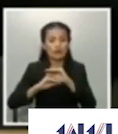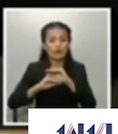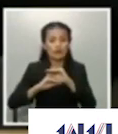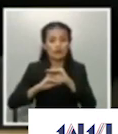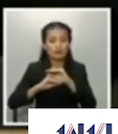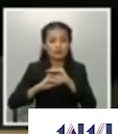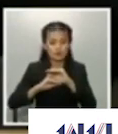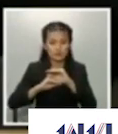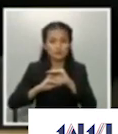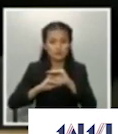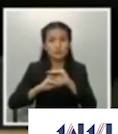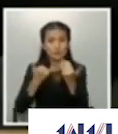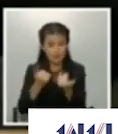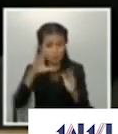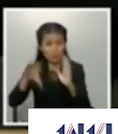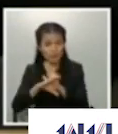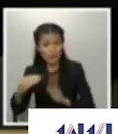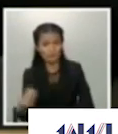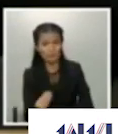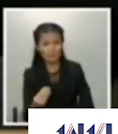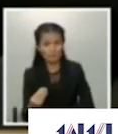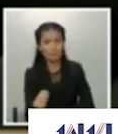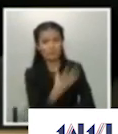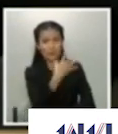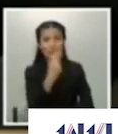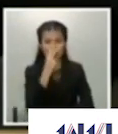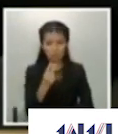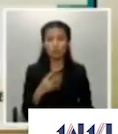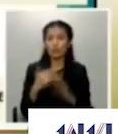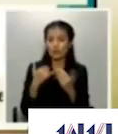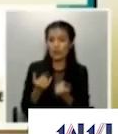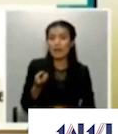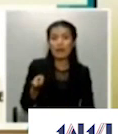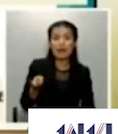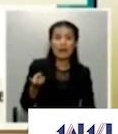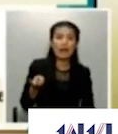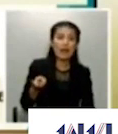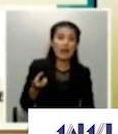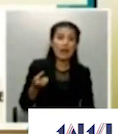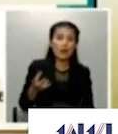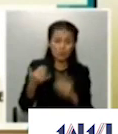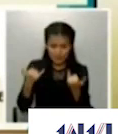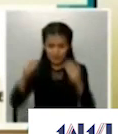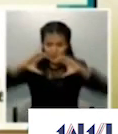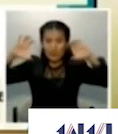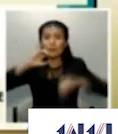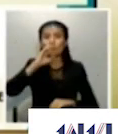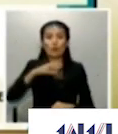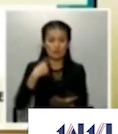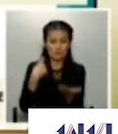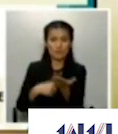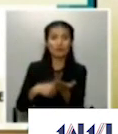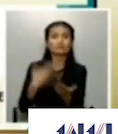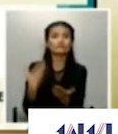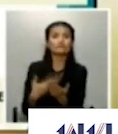องได้เห็นภาพว่าข้าวที่ผ่านมานั้นรัฐบาลใช้คำว่าประกันรายได้ประกันรายได้ก็หมายความว่า